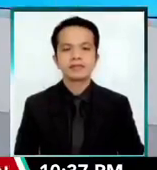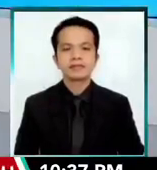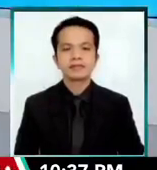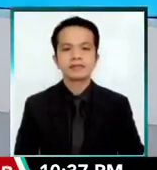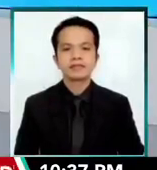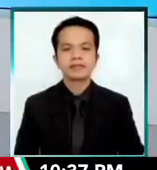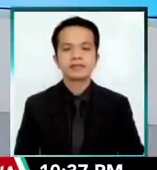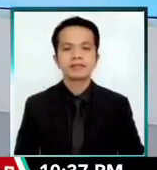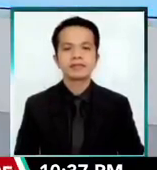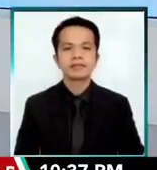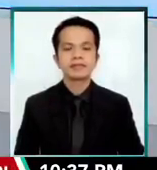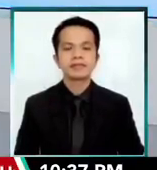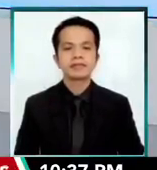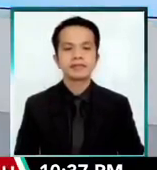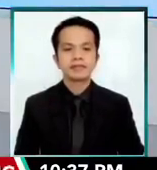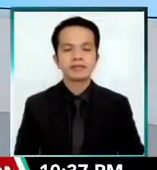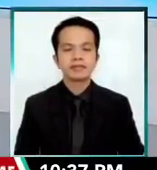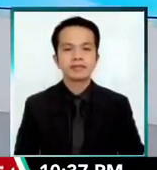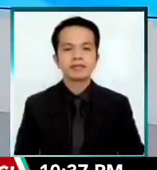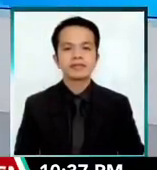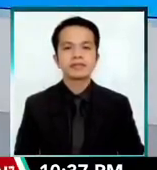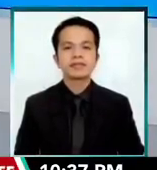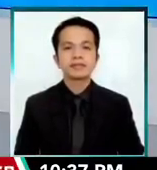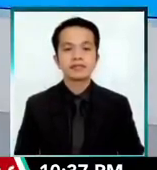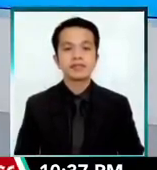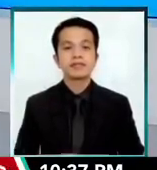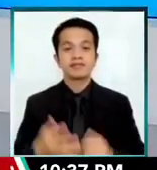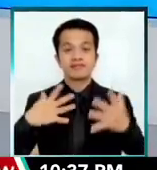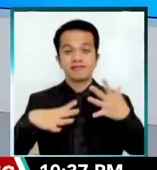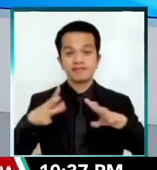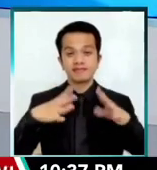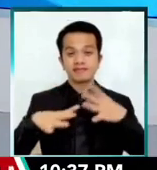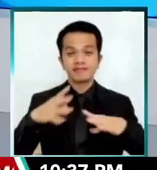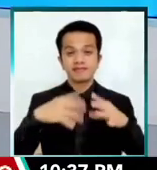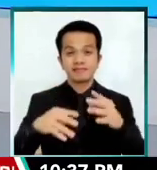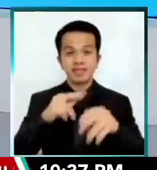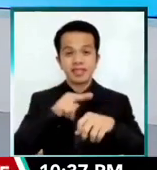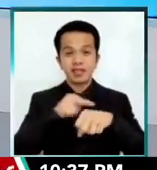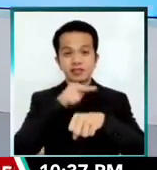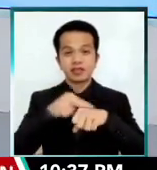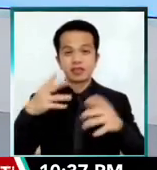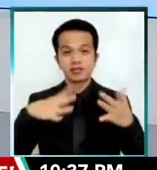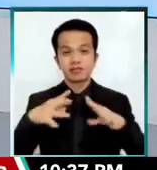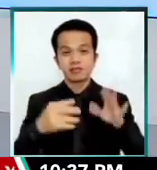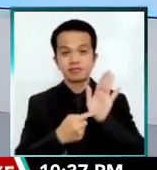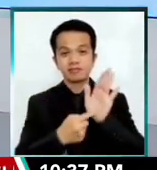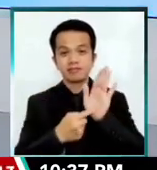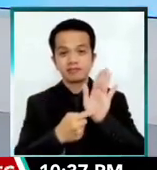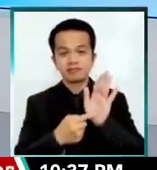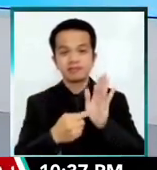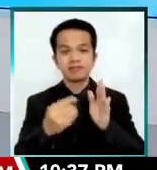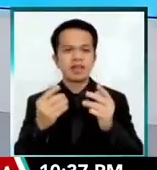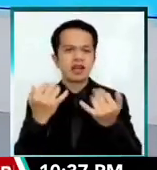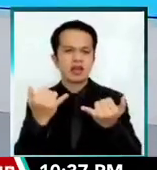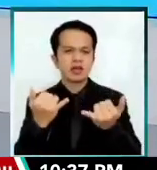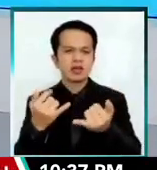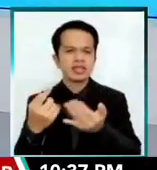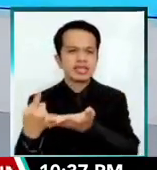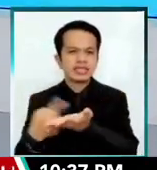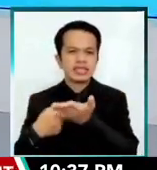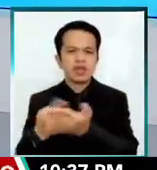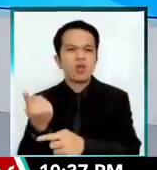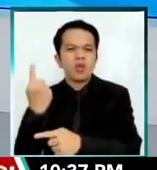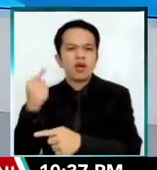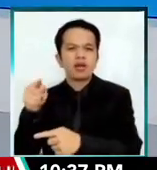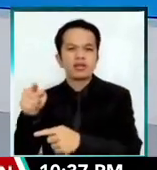Bago pa man ang National Costume Competition ng Binibining Pilipinas, ngayong gabi, pinag-uusapan na ito dahil sa isang kandidata na